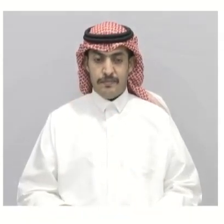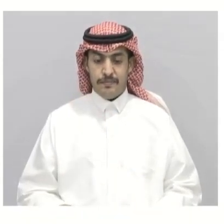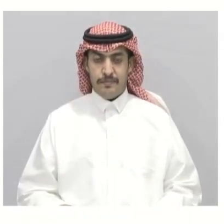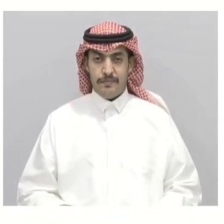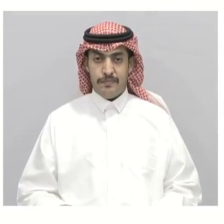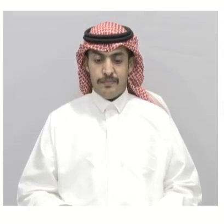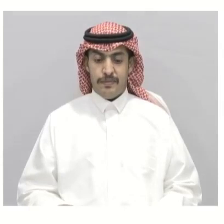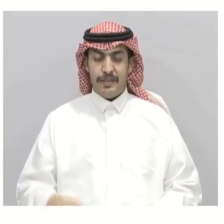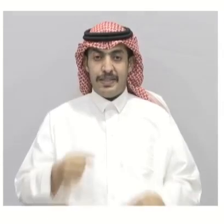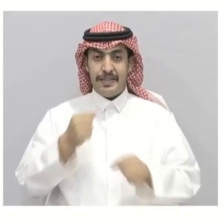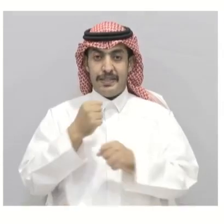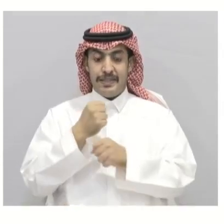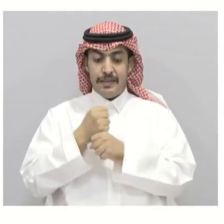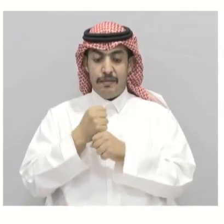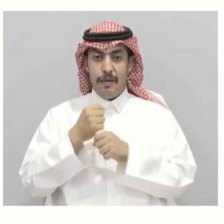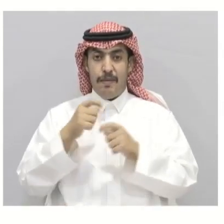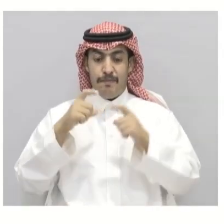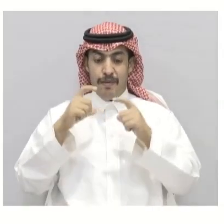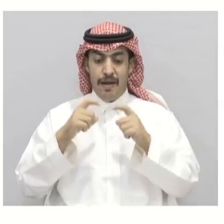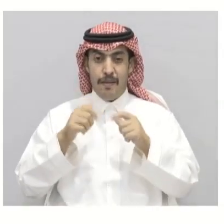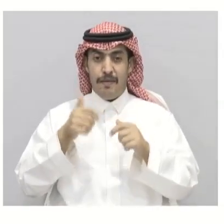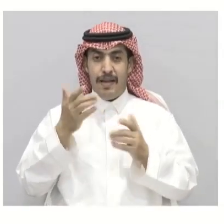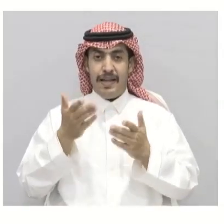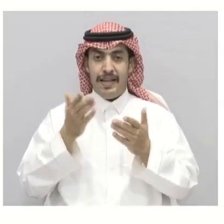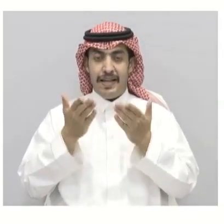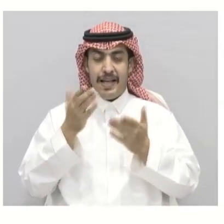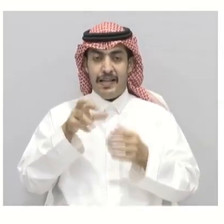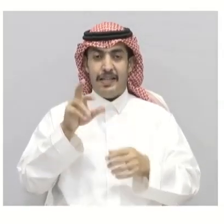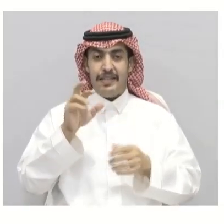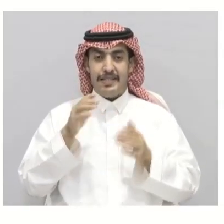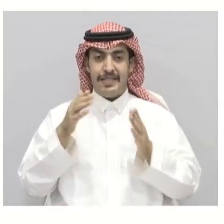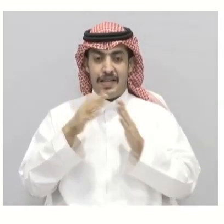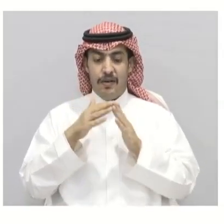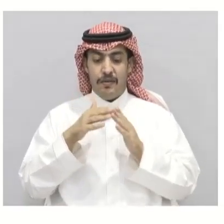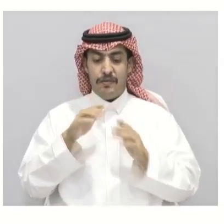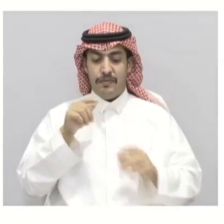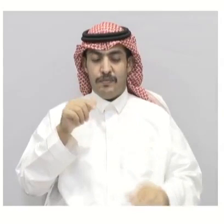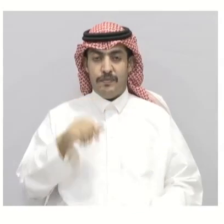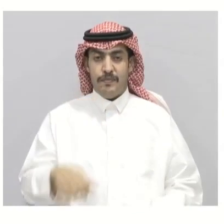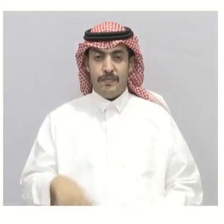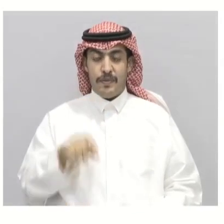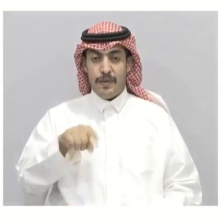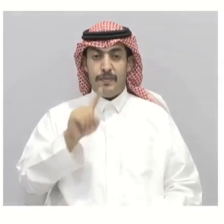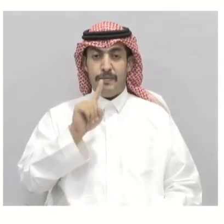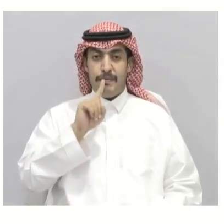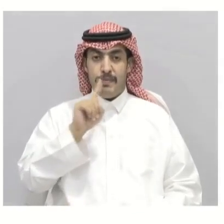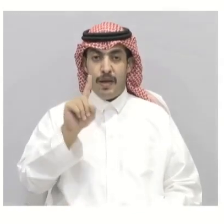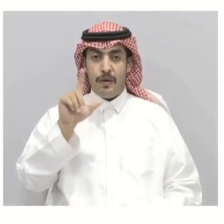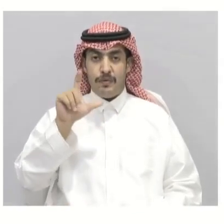اذا باستخدام المنقله اوجدت قياس هذه الزاويه وهي مئه